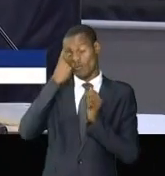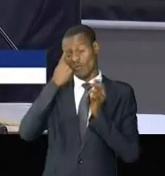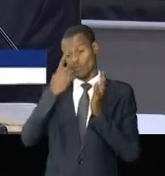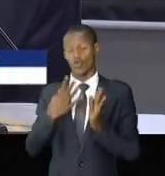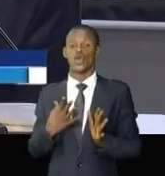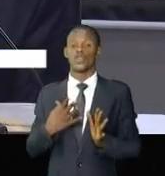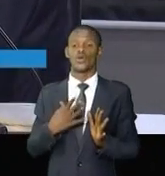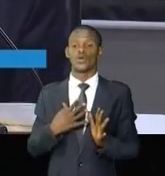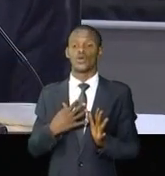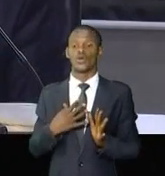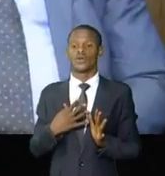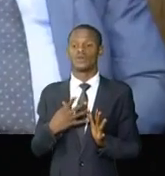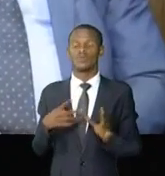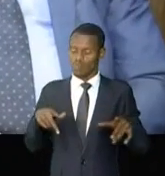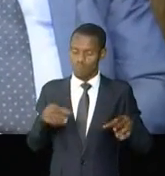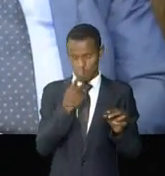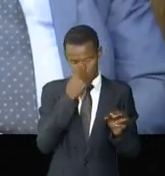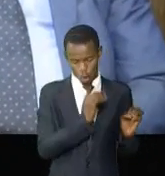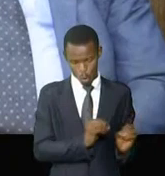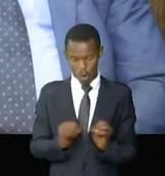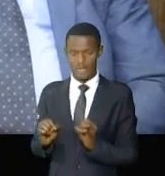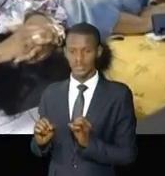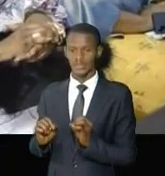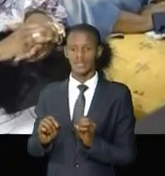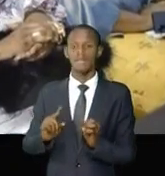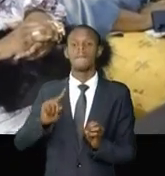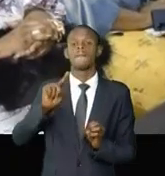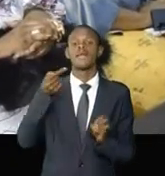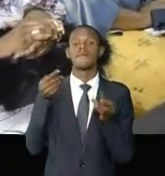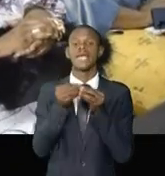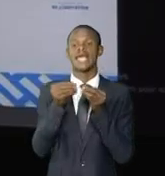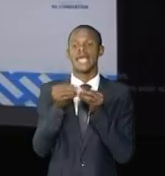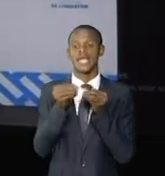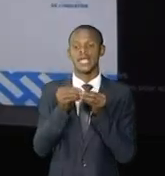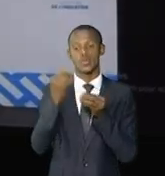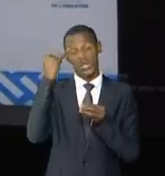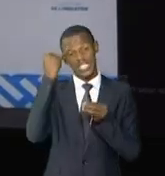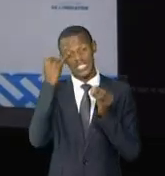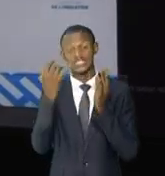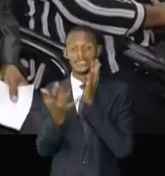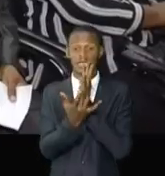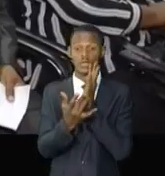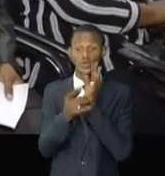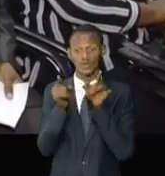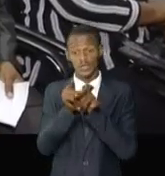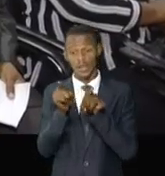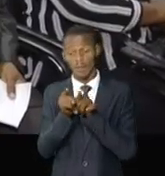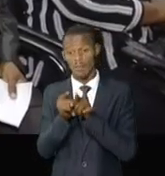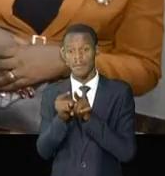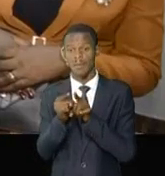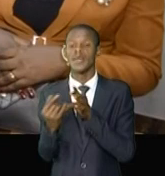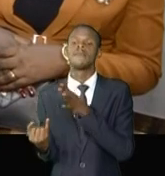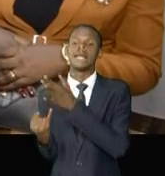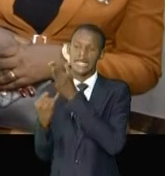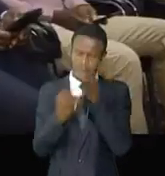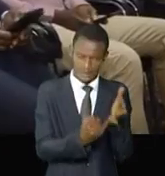de l'innovation technologique en République démocratique du Congo. La première opportunité qui fait que nous devons avoir une politique industrielle